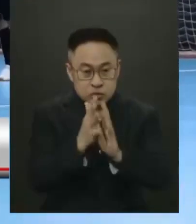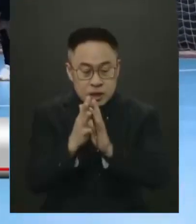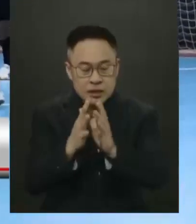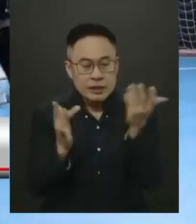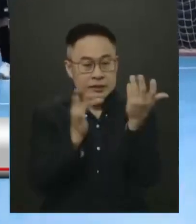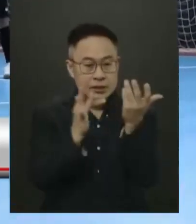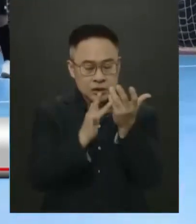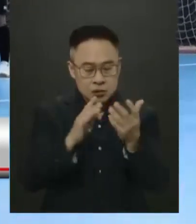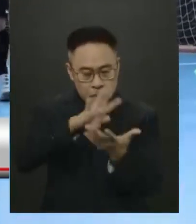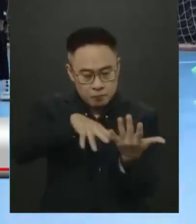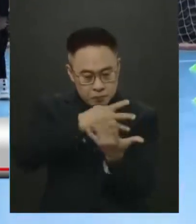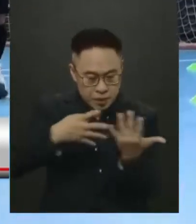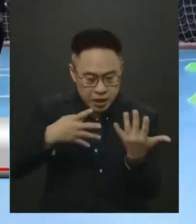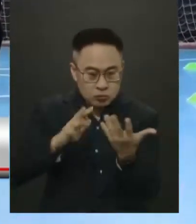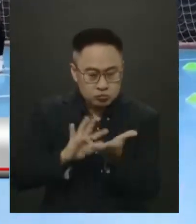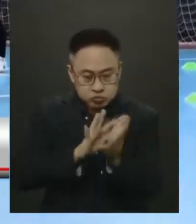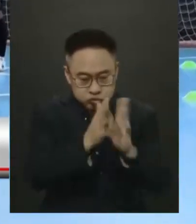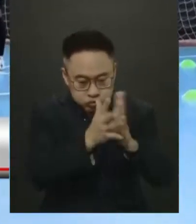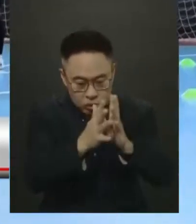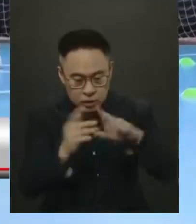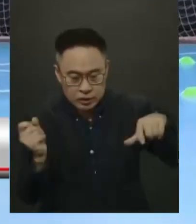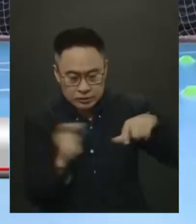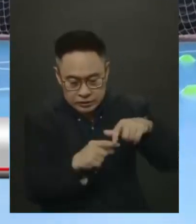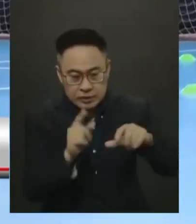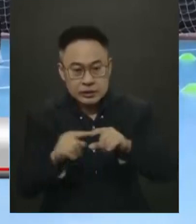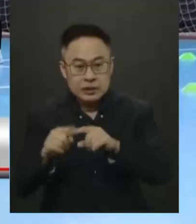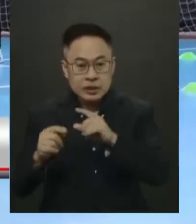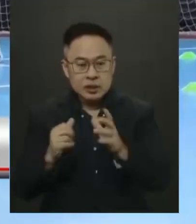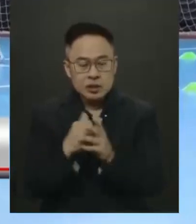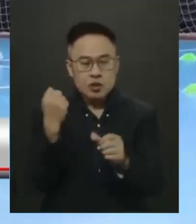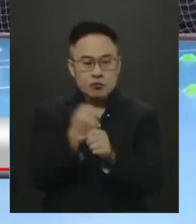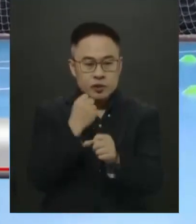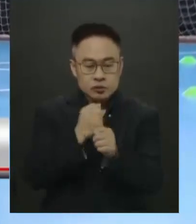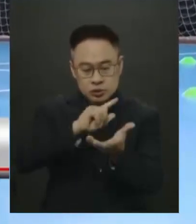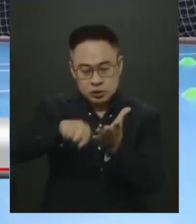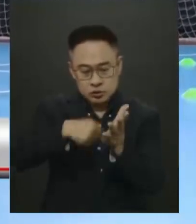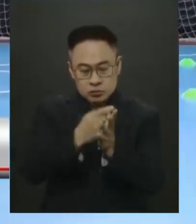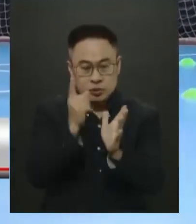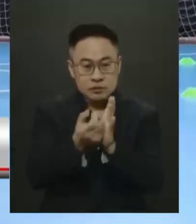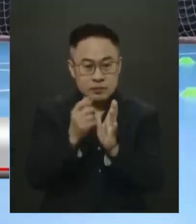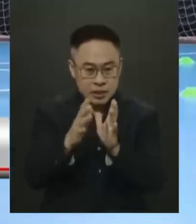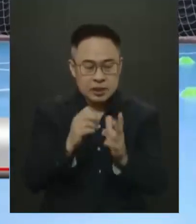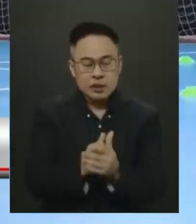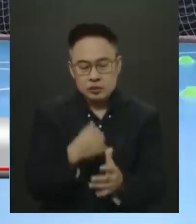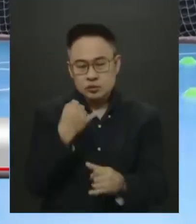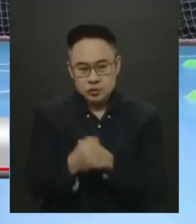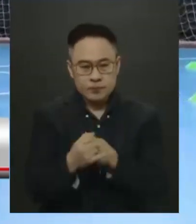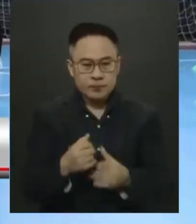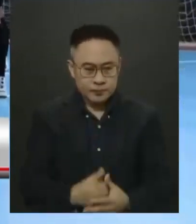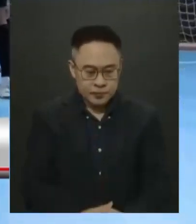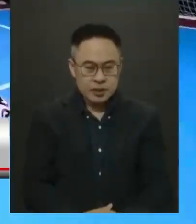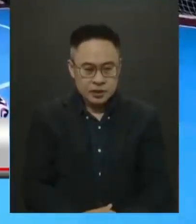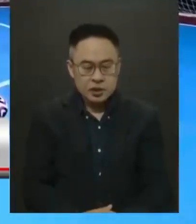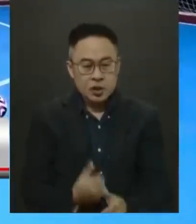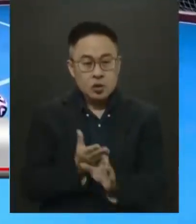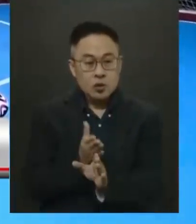วบารวมถึงเน้นไปที่การจบสกอร์ด้วยนะฮะใช้เวลาฝึกซ้อมประมาณ1:15 ครับก่อนการฝึกซ้อมครับเจ้าอ